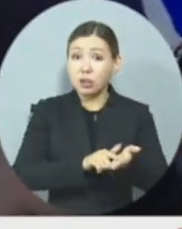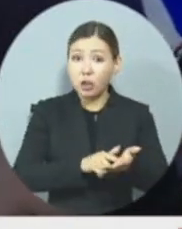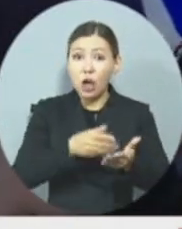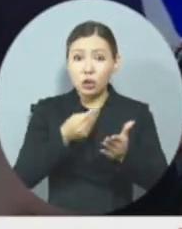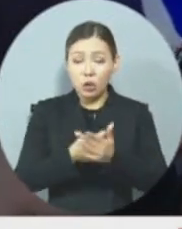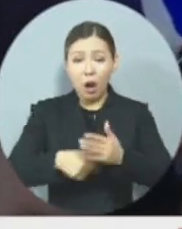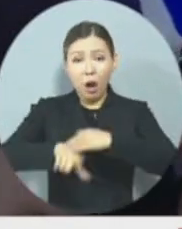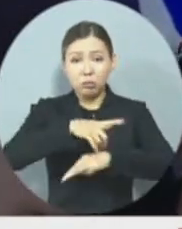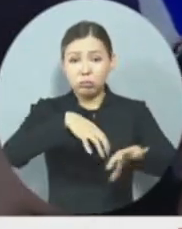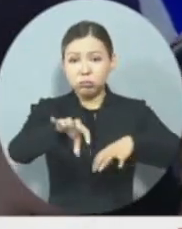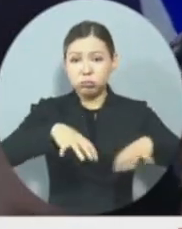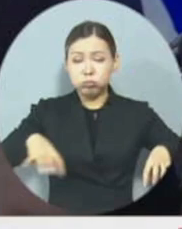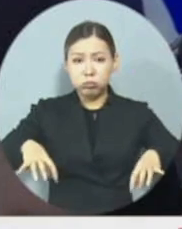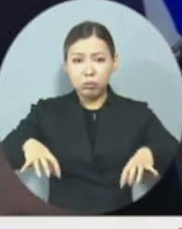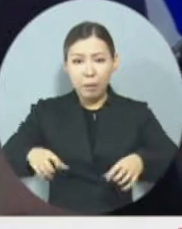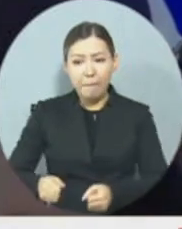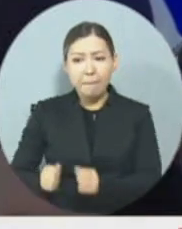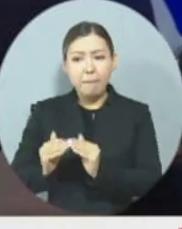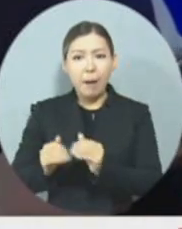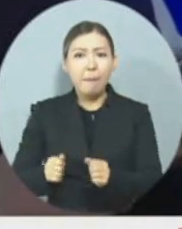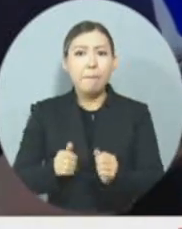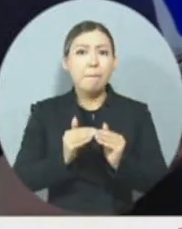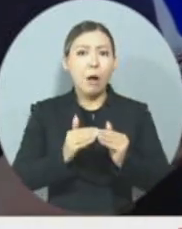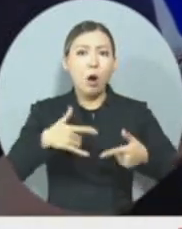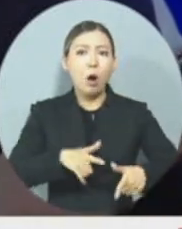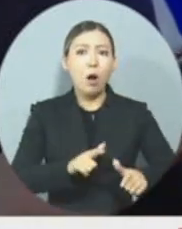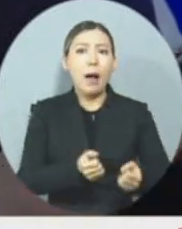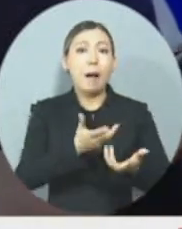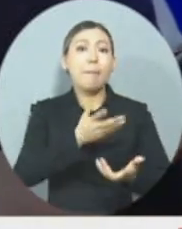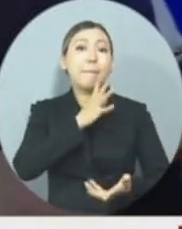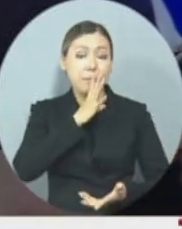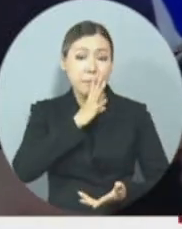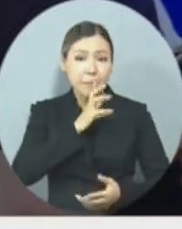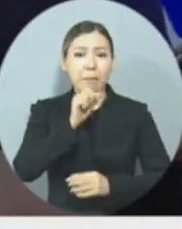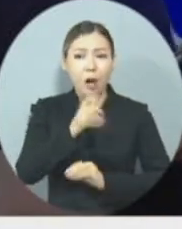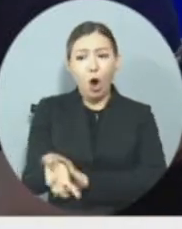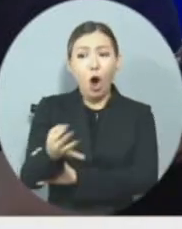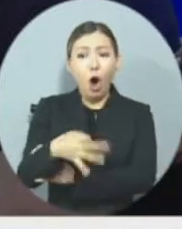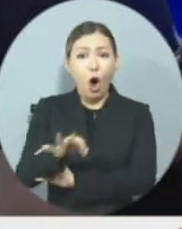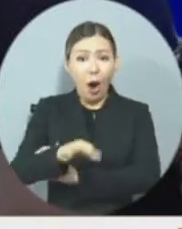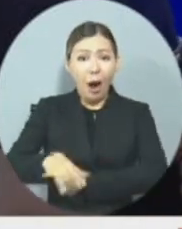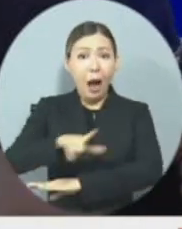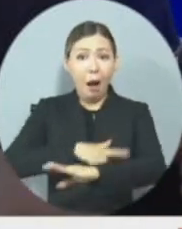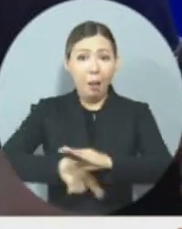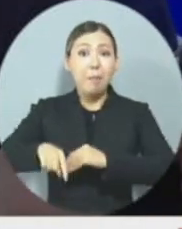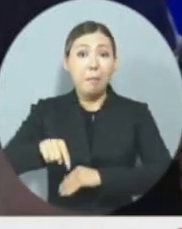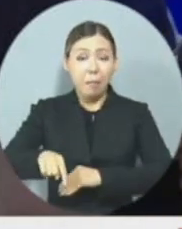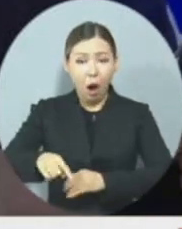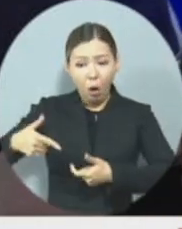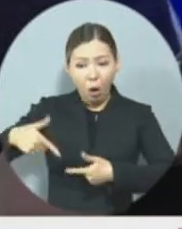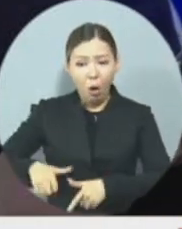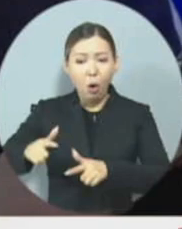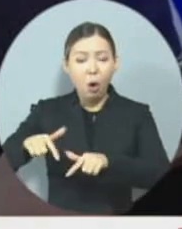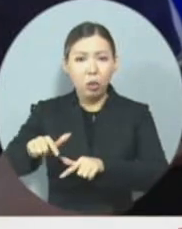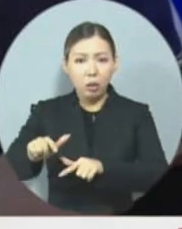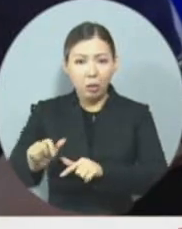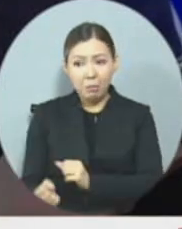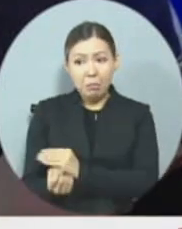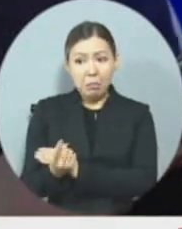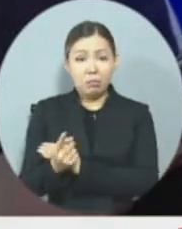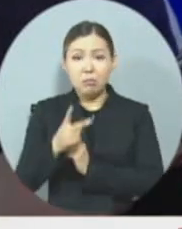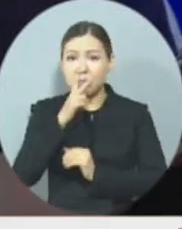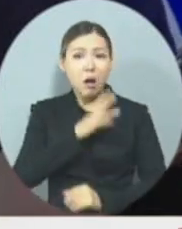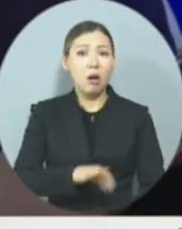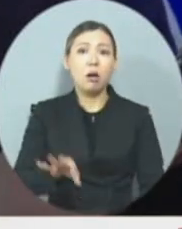тойруулаад байгуулах тухай асуудал яригдаж байгаа. А нөгөө талда хоосон хий газар төр шууд хөв зөрөм байгуулах тухай асуудал байдаггүй.